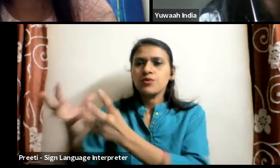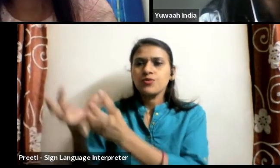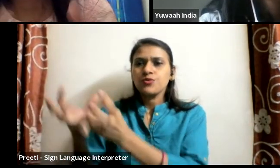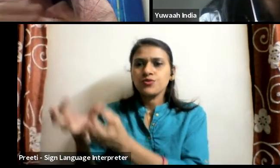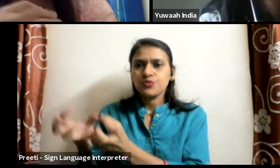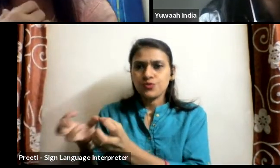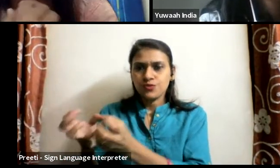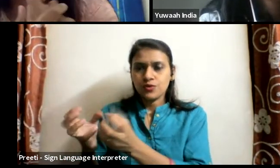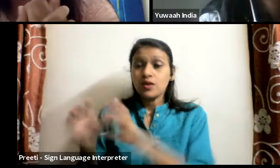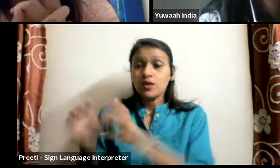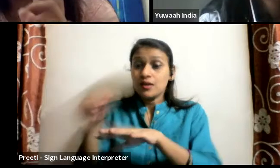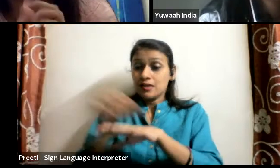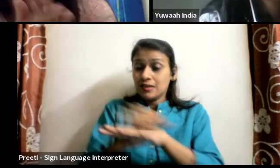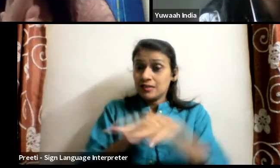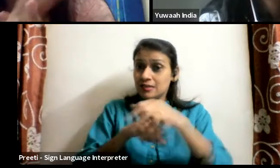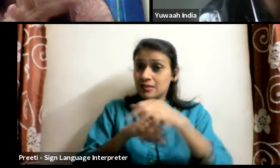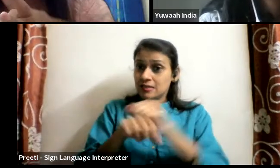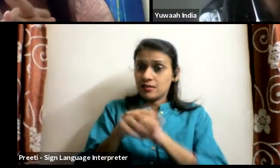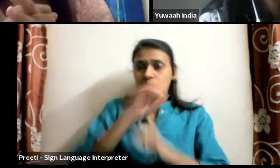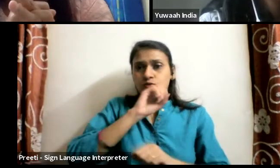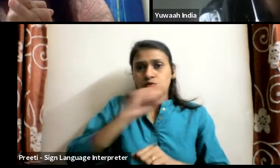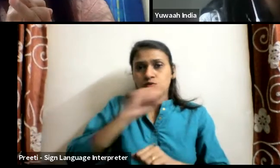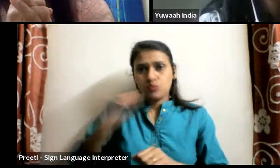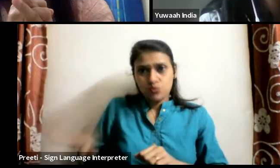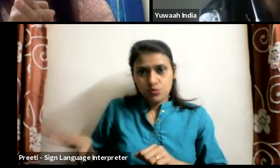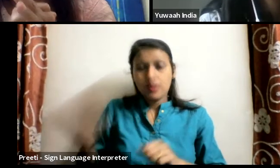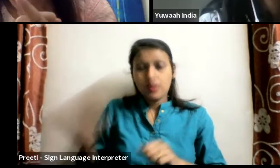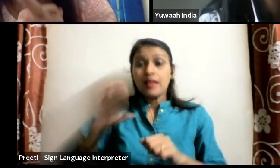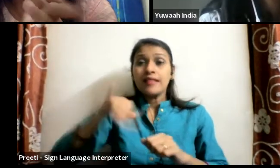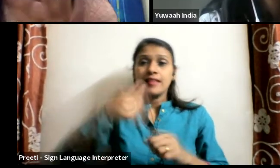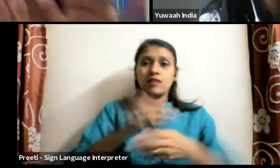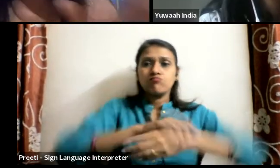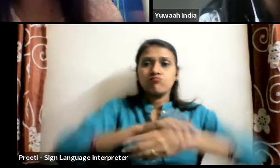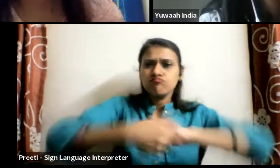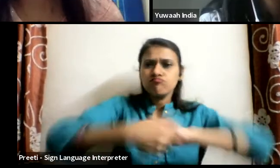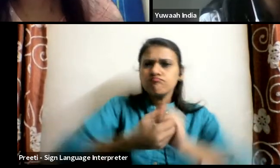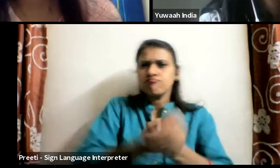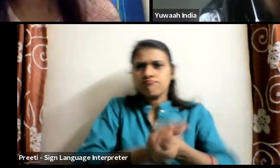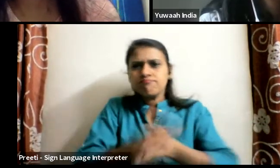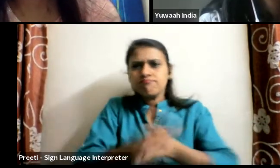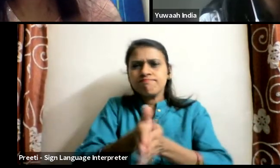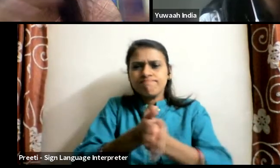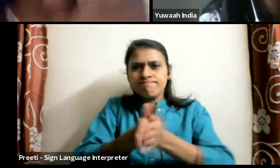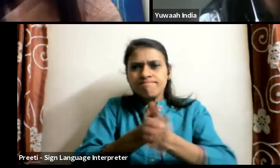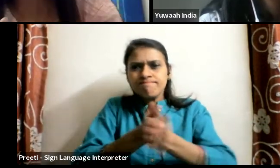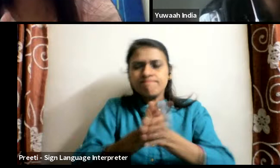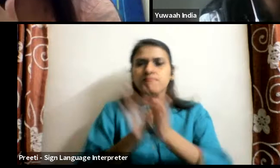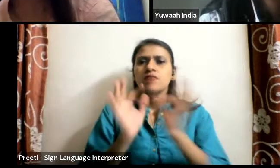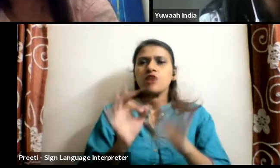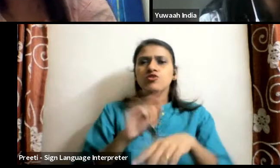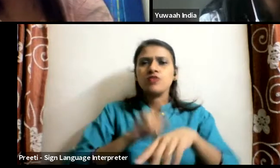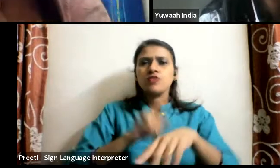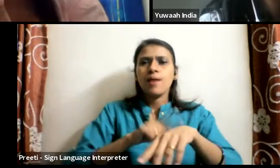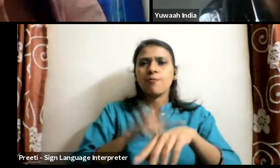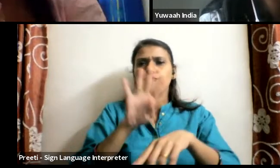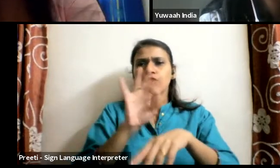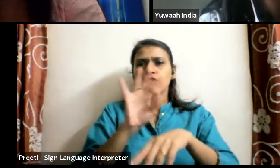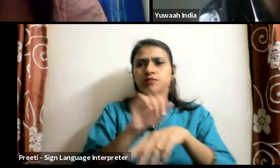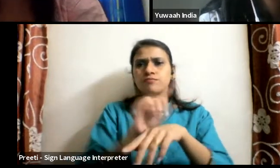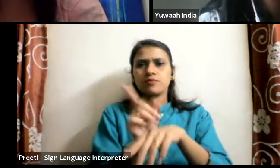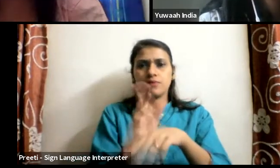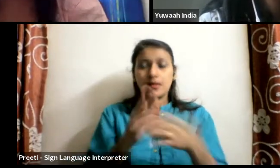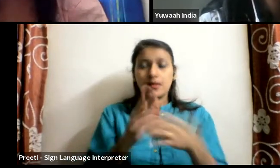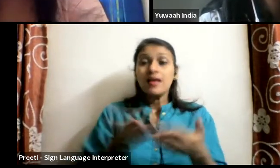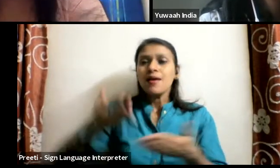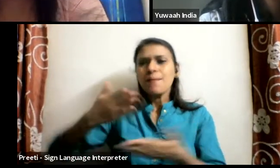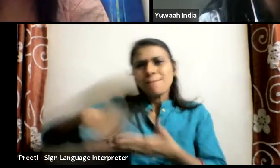करिए, ग्लव्स डिस्पोज करके हाथ धोइए 40 सेकेंड्स एंड बाकी का काम करिए। वो बर्तन बाद में आप रीयूज कर